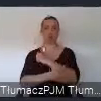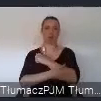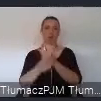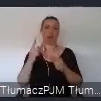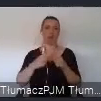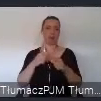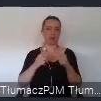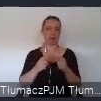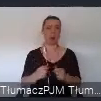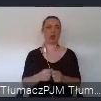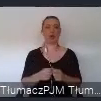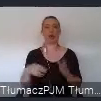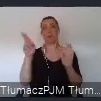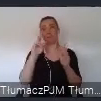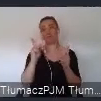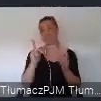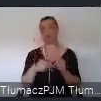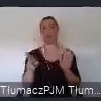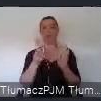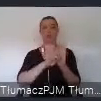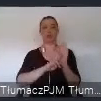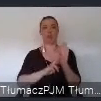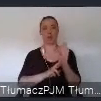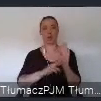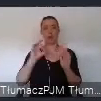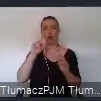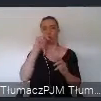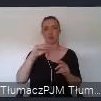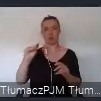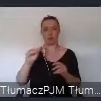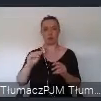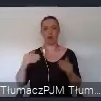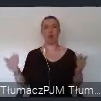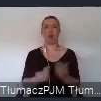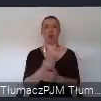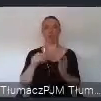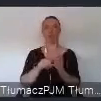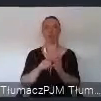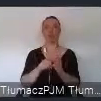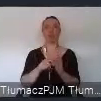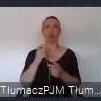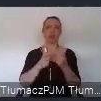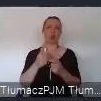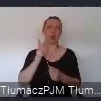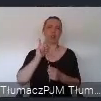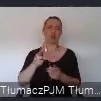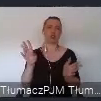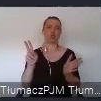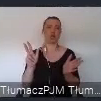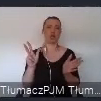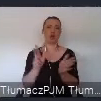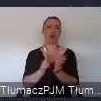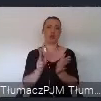elementach. Otóż dyrektywa OZOWA, niedawno zresztą znowelizowana, bo w 2018 roku mamy dyrektywę,